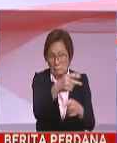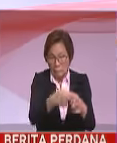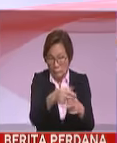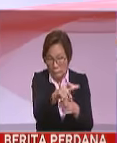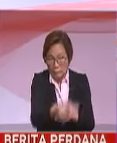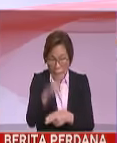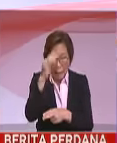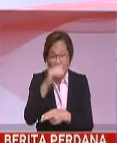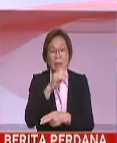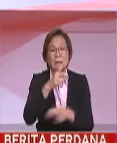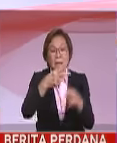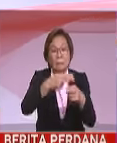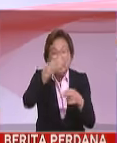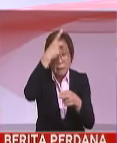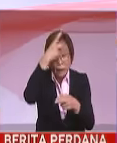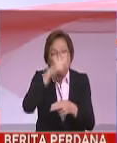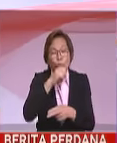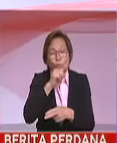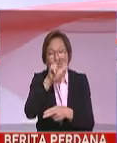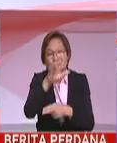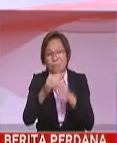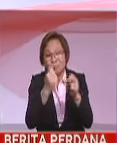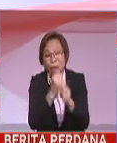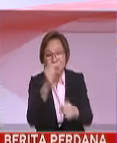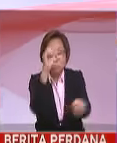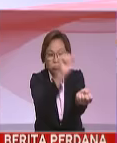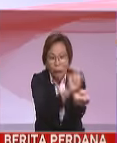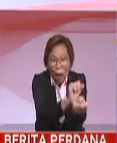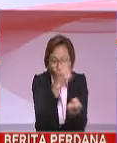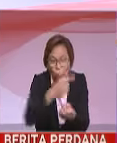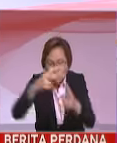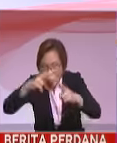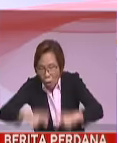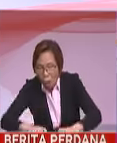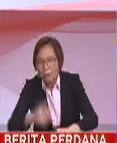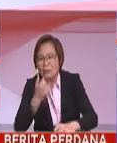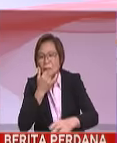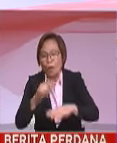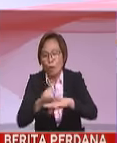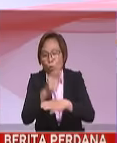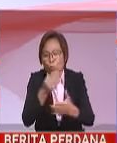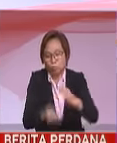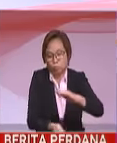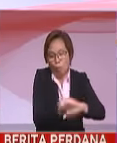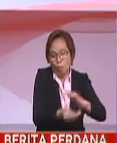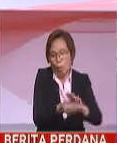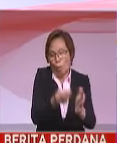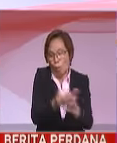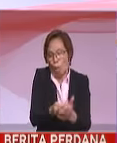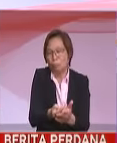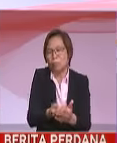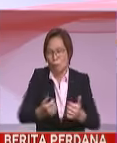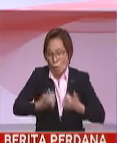53 tahun itu ditahan bagi membantu siasatan penyelewengan bantuan duit raya Aidilfitri